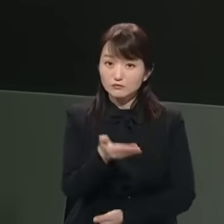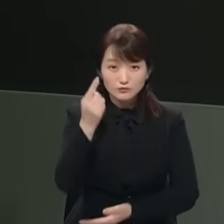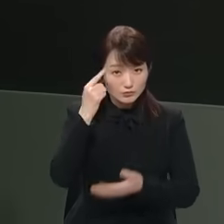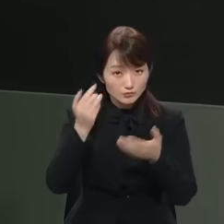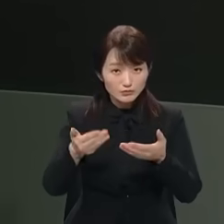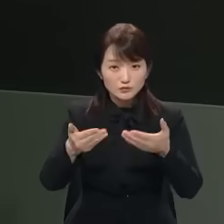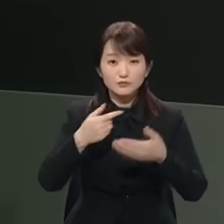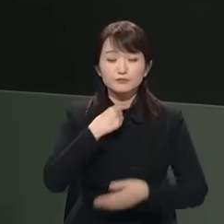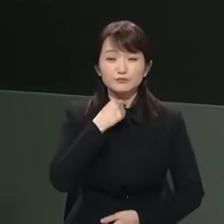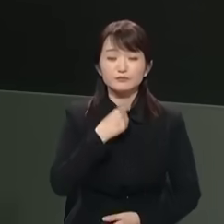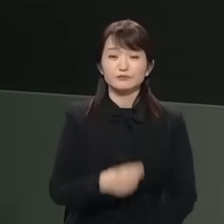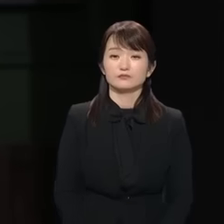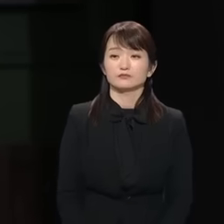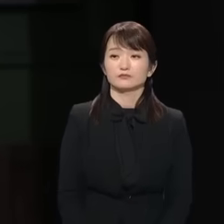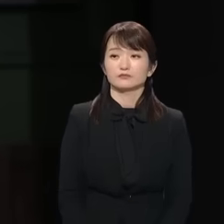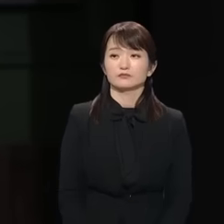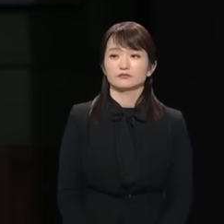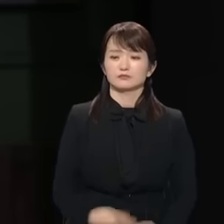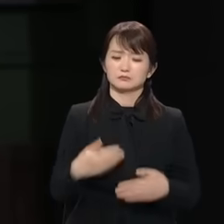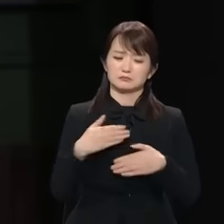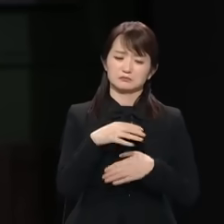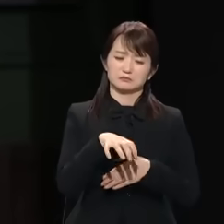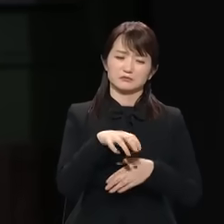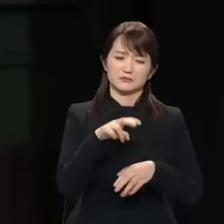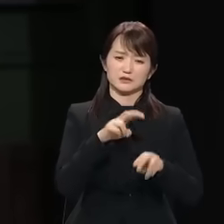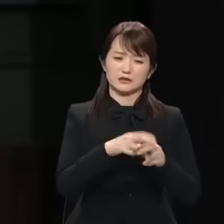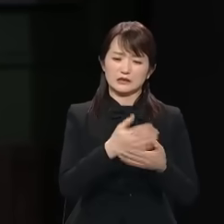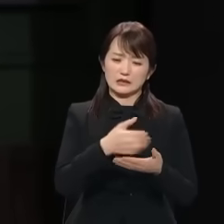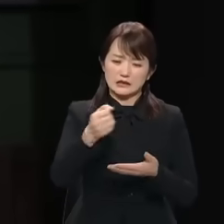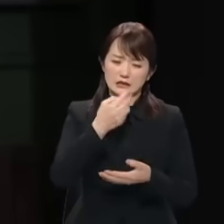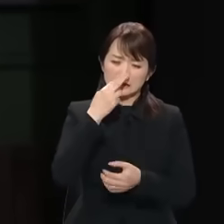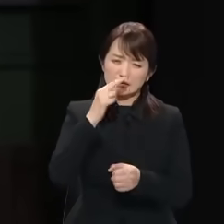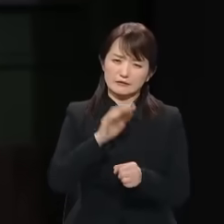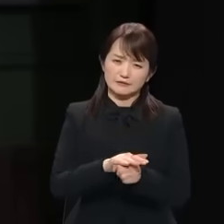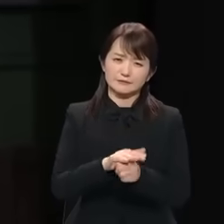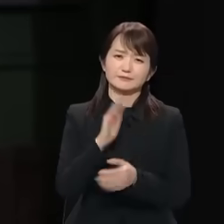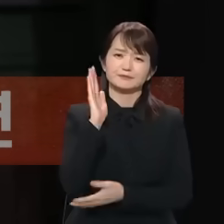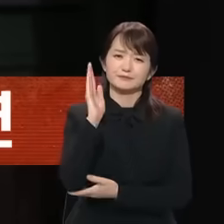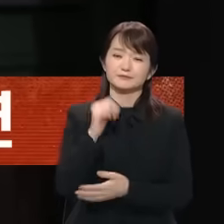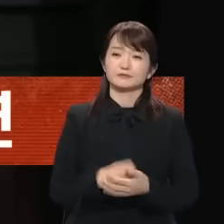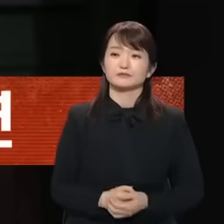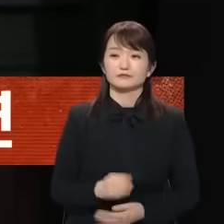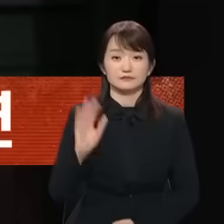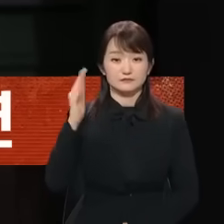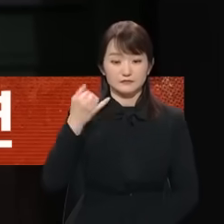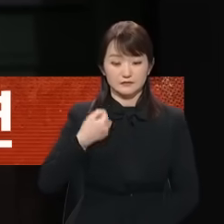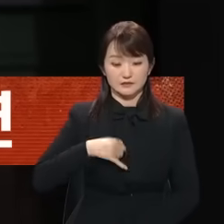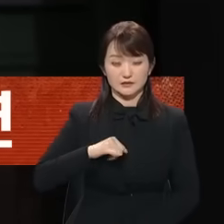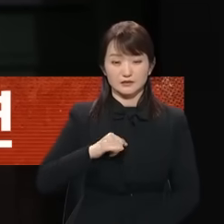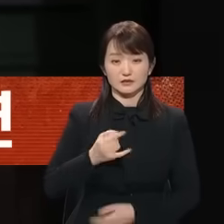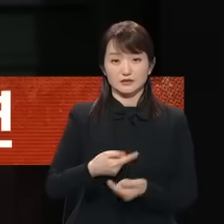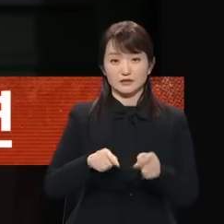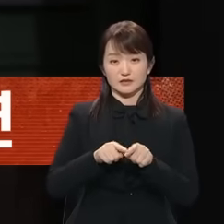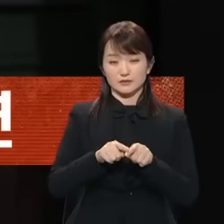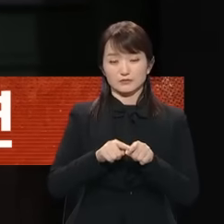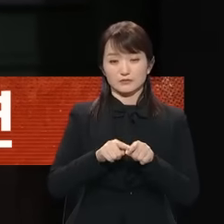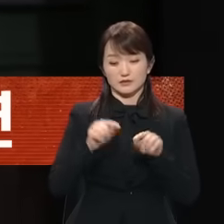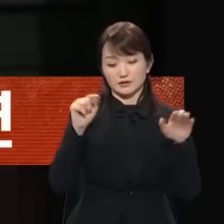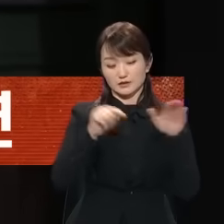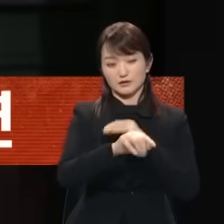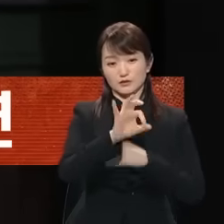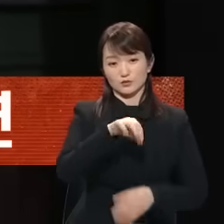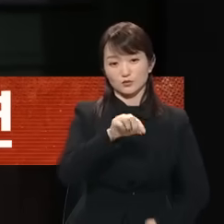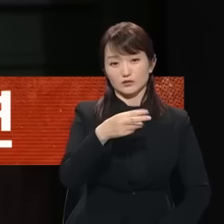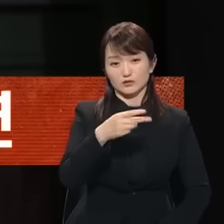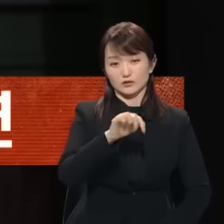받아보고 싶으시답니다네 그 목욕탕에서 자리 뺏겨서 너무 억울하다는 사연인데요 최근에 딸과 함께 워터파크에 갔습니다 잘